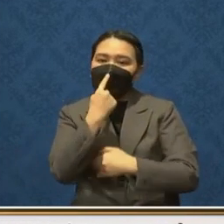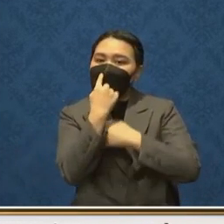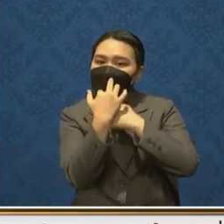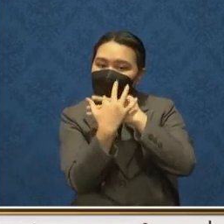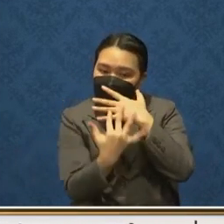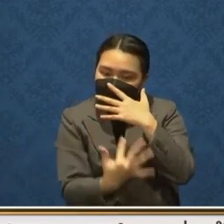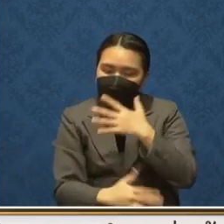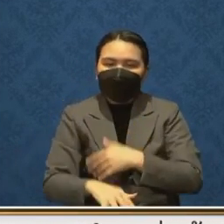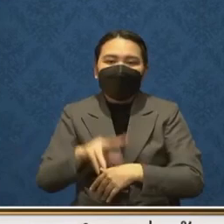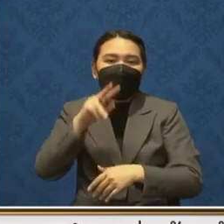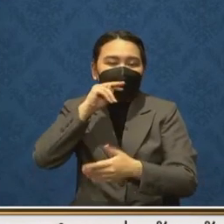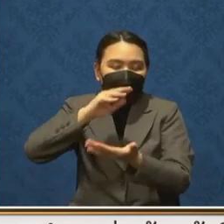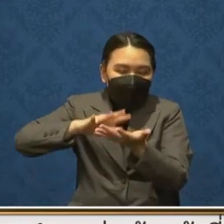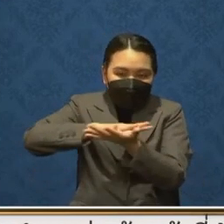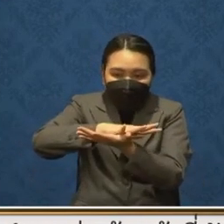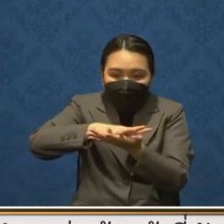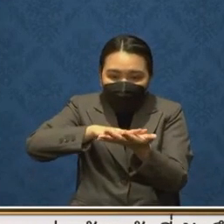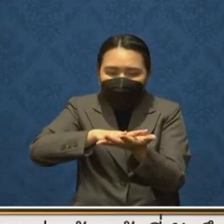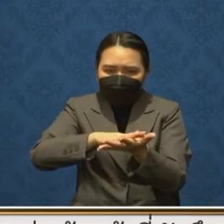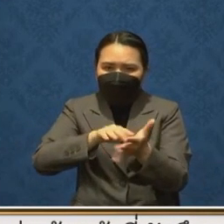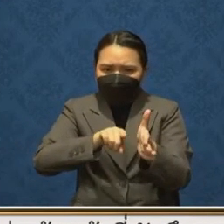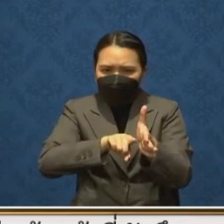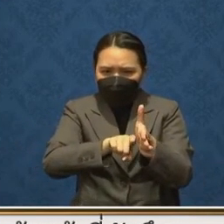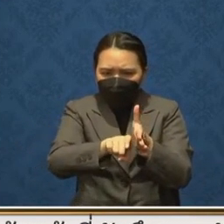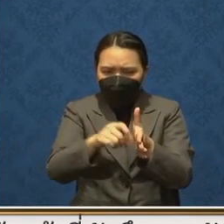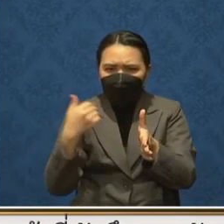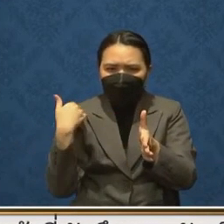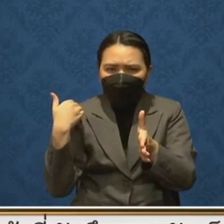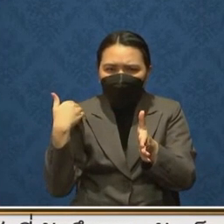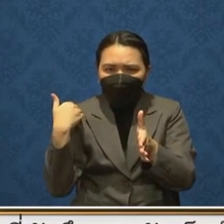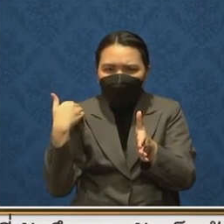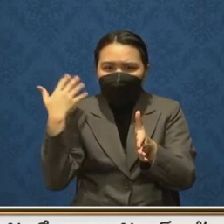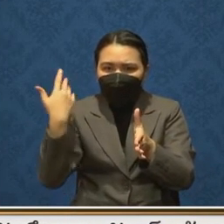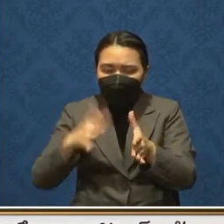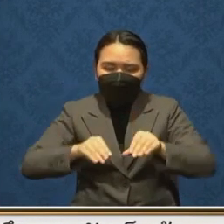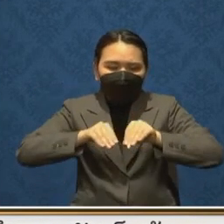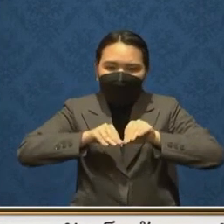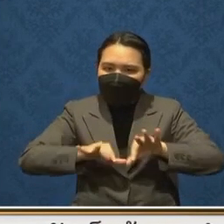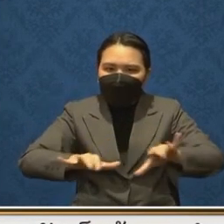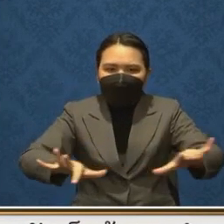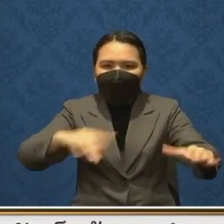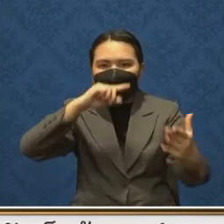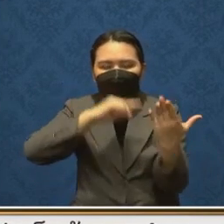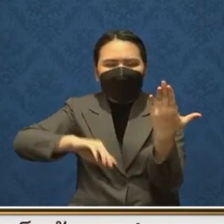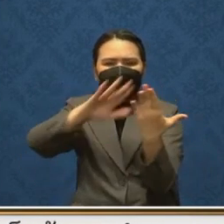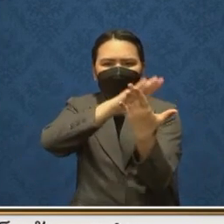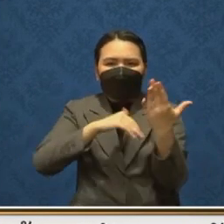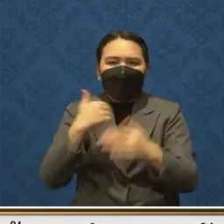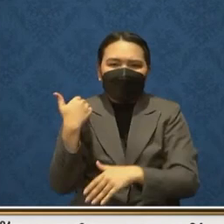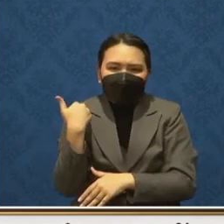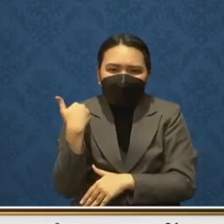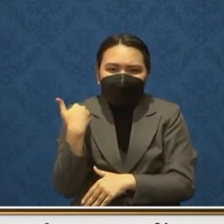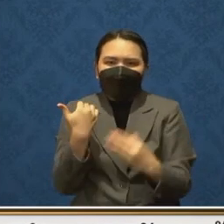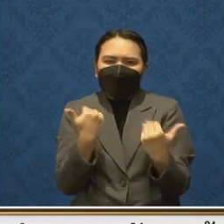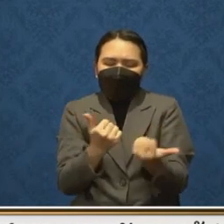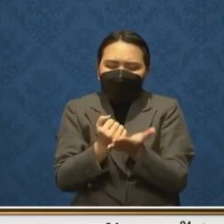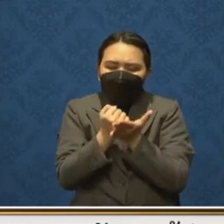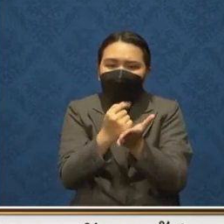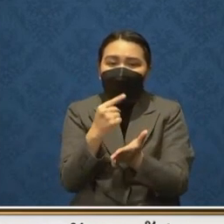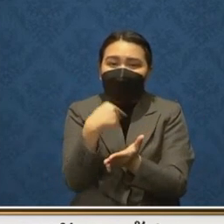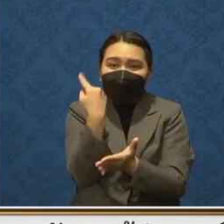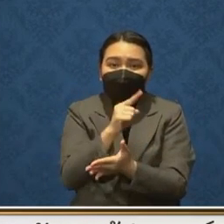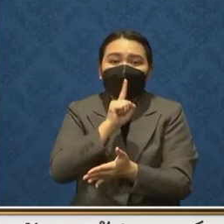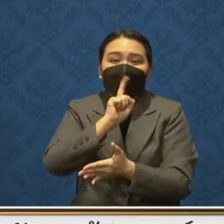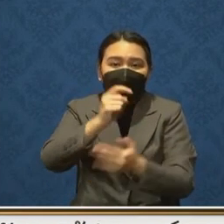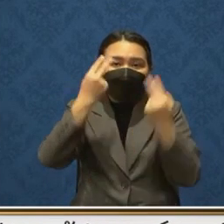ันทำให้เกิดการละบาทไปทั่วประเทศวันนี้มเรื่องไมได้แล้วท่านตอบแทนใครครับ ท่านในยกประยุตจั